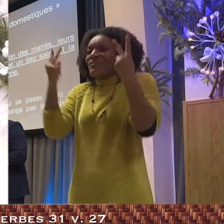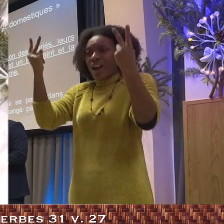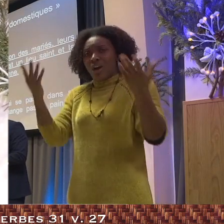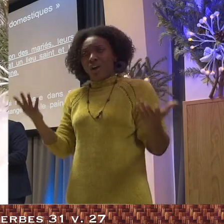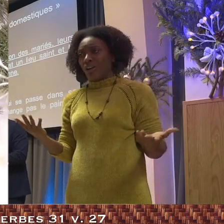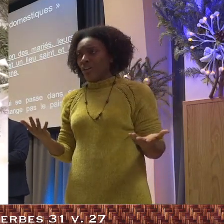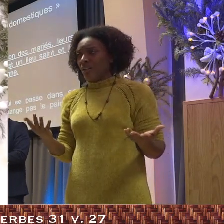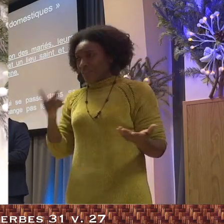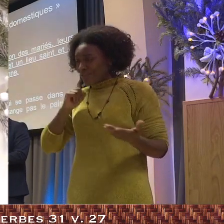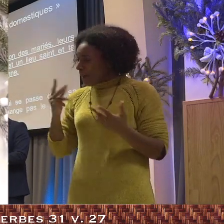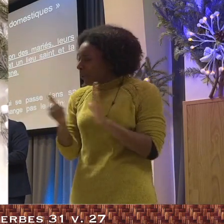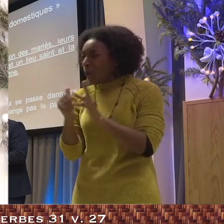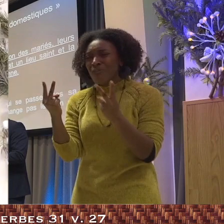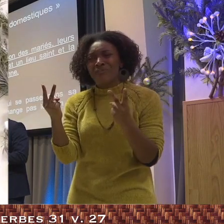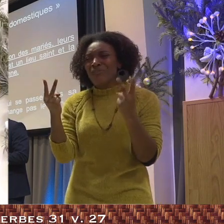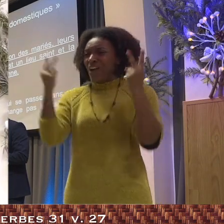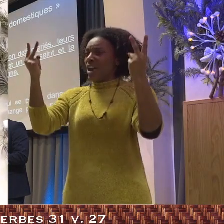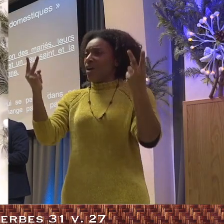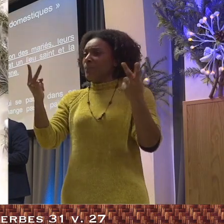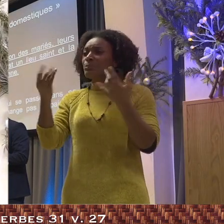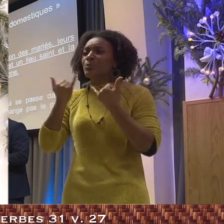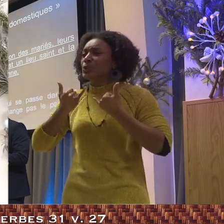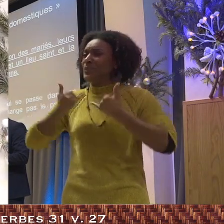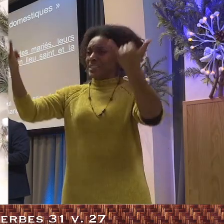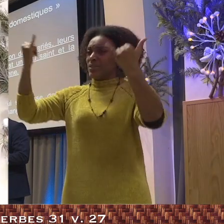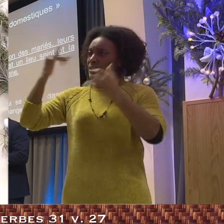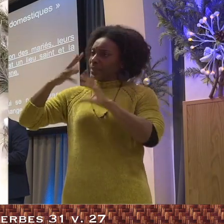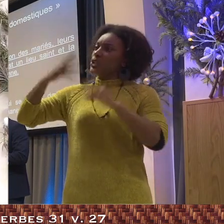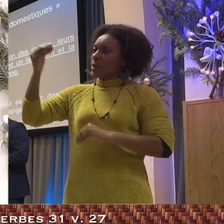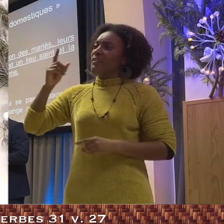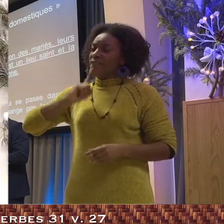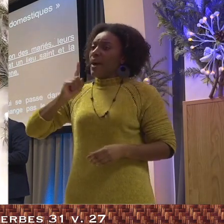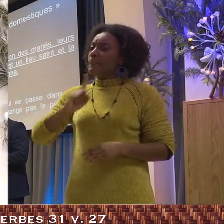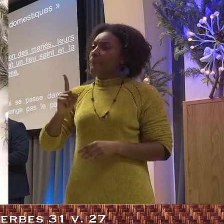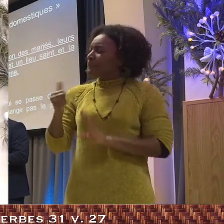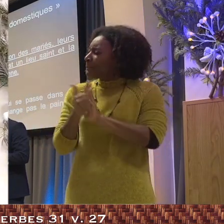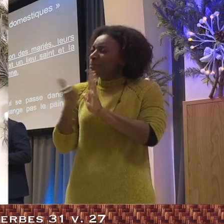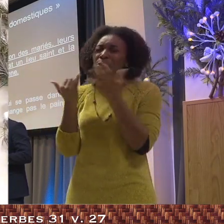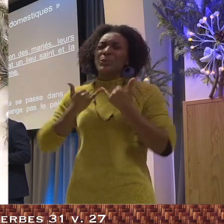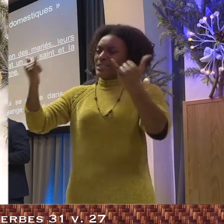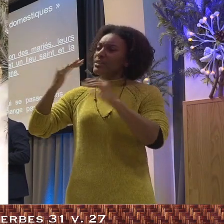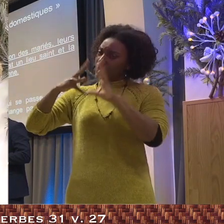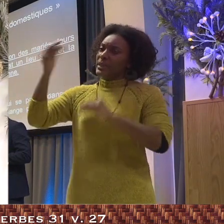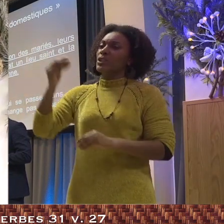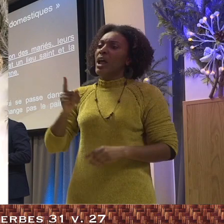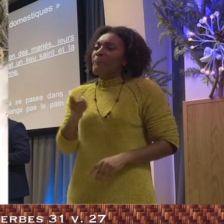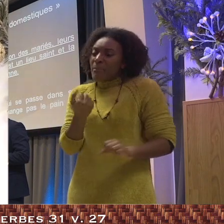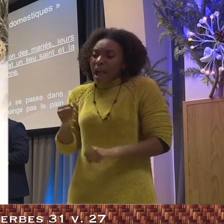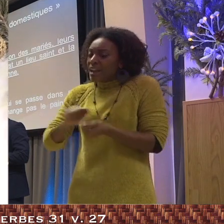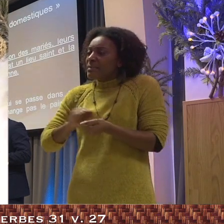une puissance spirituelle. Alléluia. Toujours, d'après ce verset de Tite, chapitre